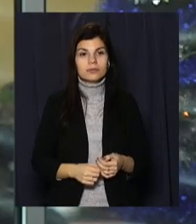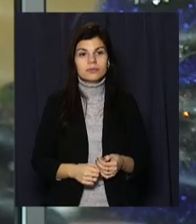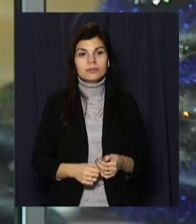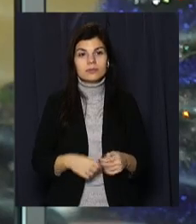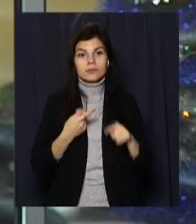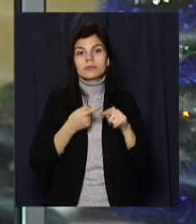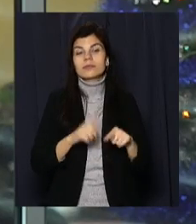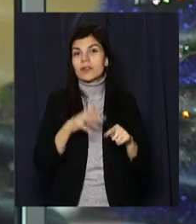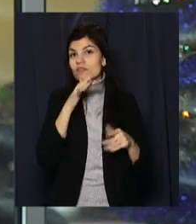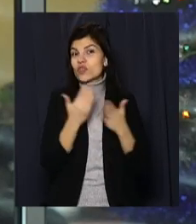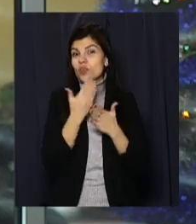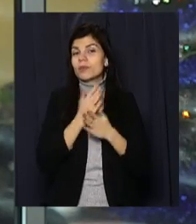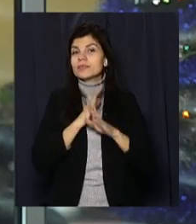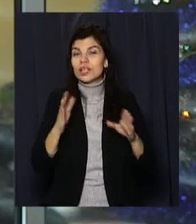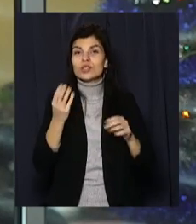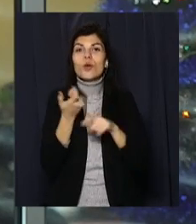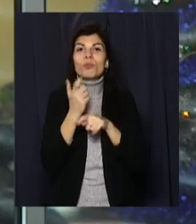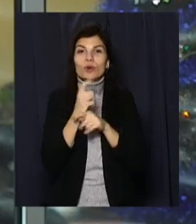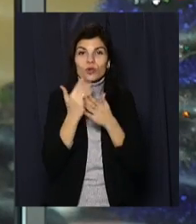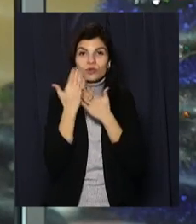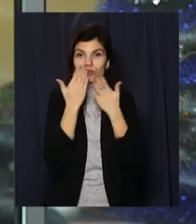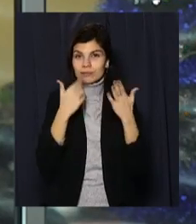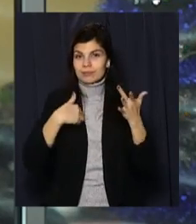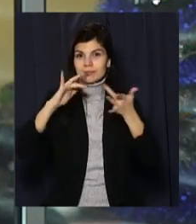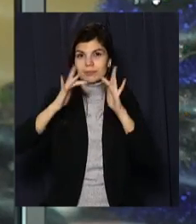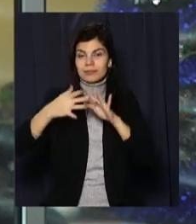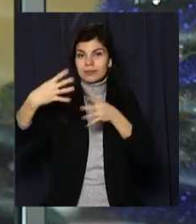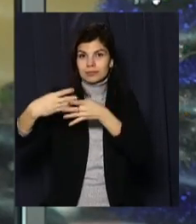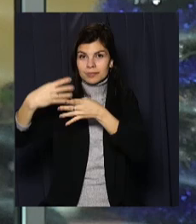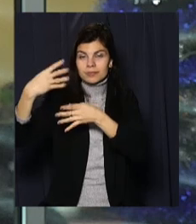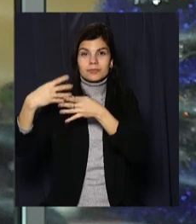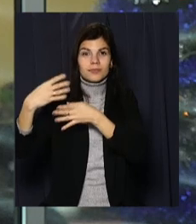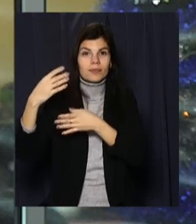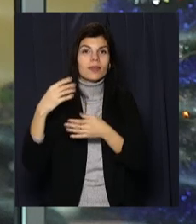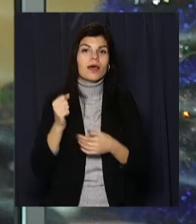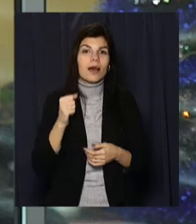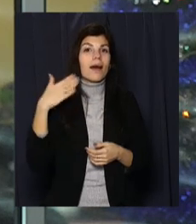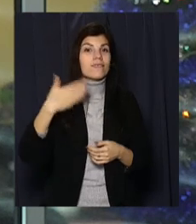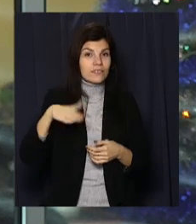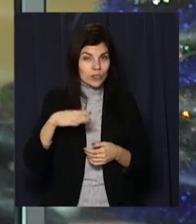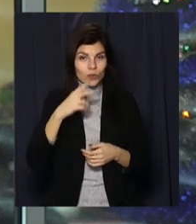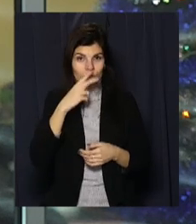На цю годину в мене все. Ще більше новин читайте на нашому сайті opentv.media, а